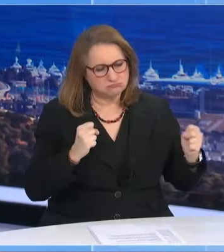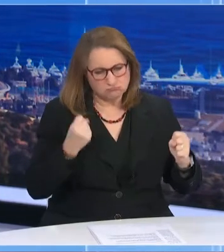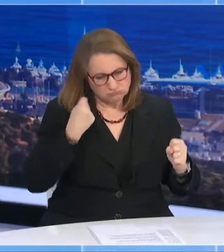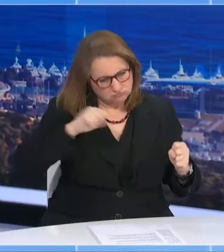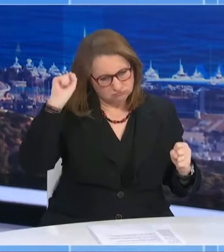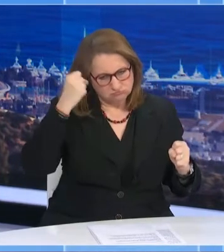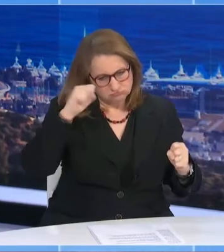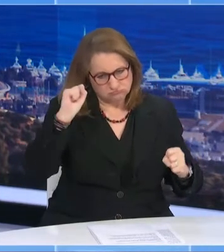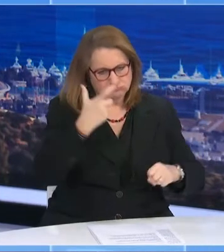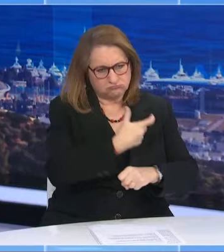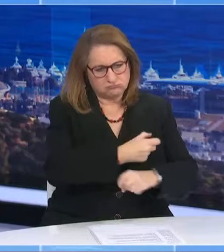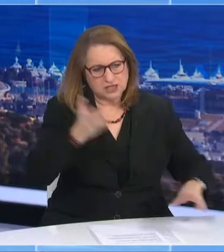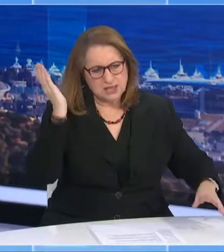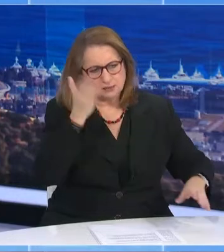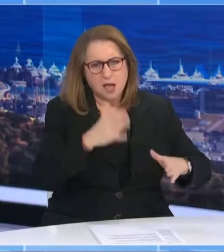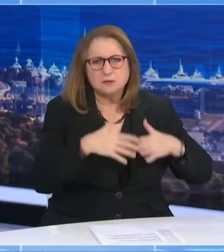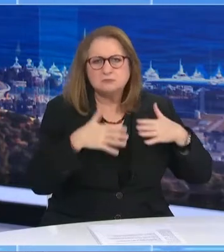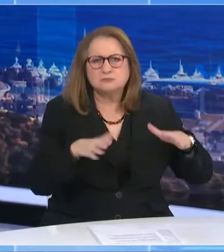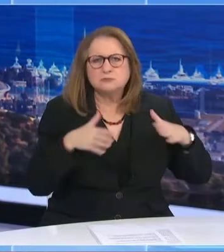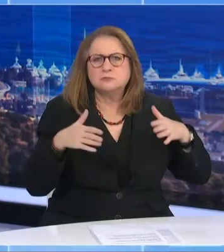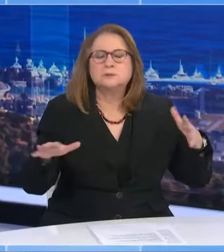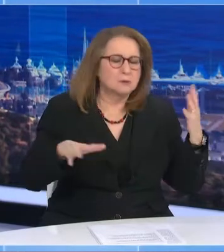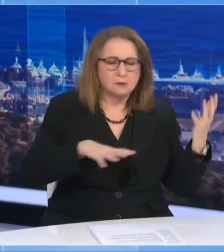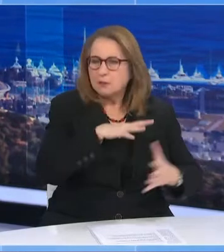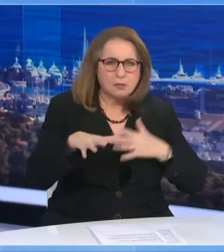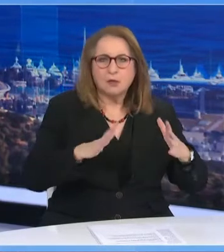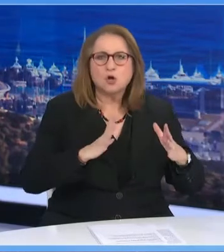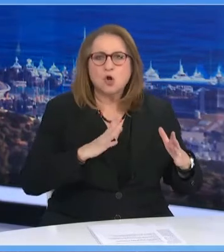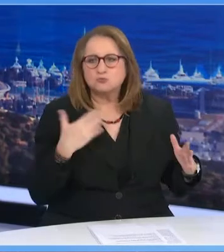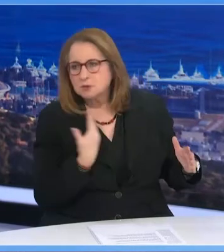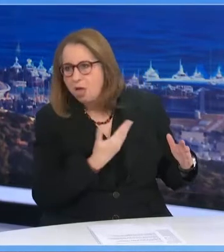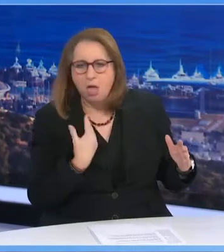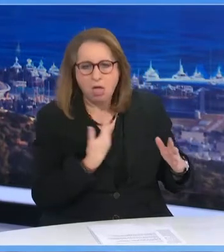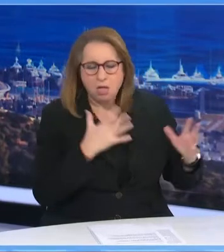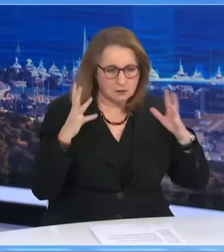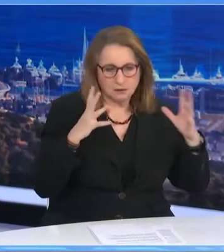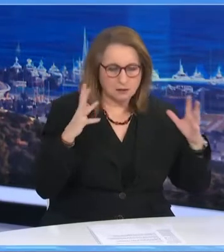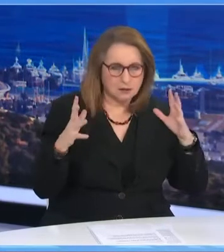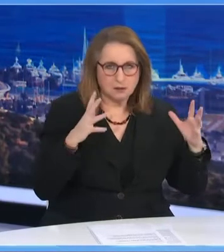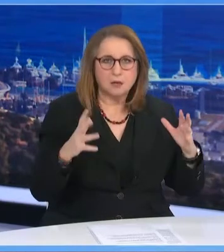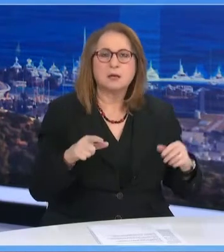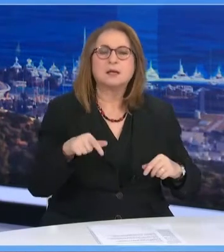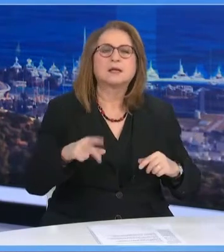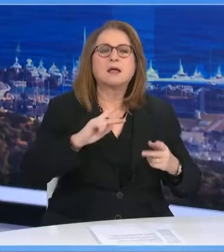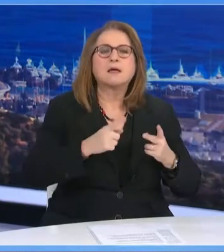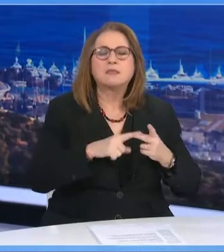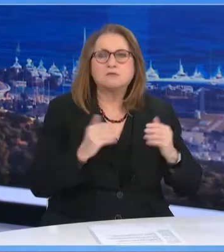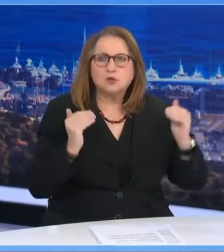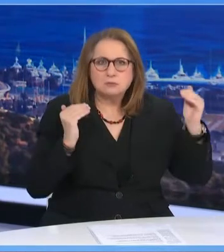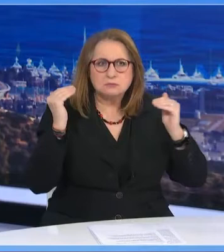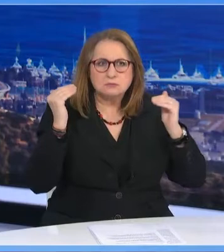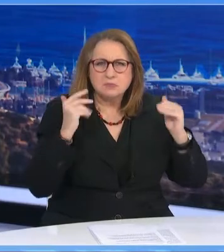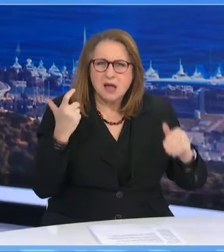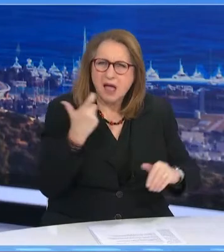εμβολιασμού, αλλά και της αμφισβήτησης της αποτελεσματικότητας των εμβολίων λόγω της